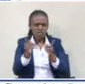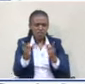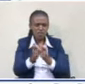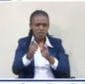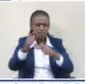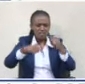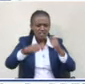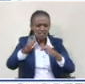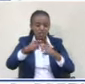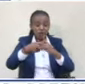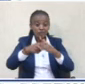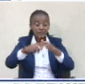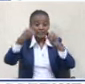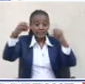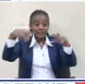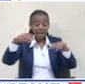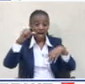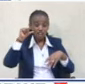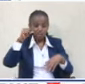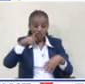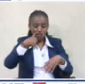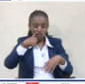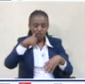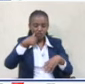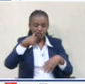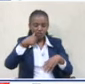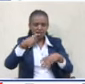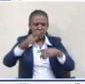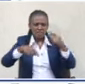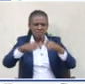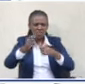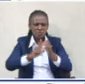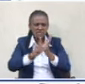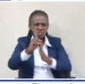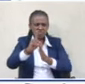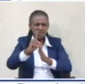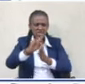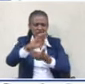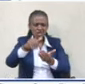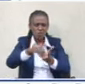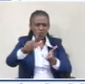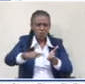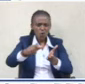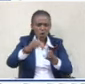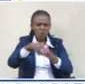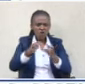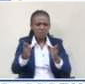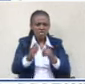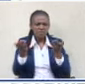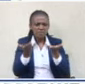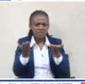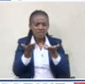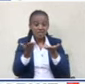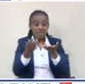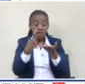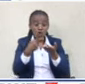iyi politike izatangizwa ku mugaragaro ku munsi w'ejo bundi ni politike yo guteza imbere ibigo bito n'ibiciriritse muri make iteye gute